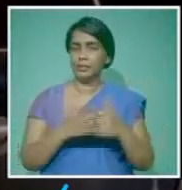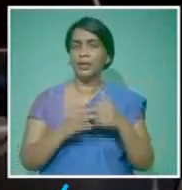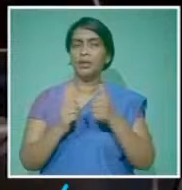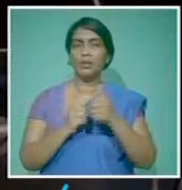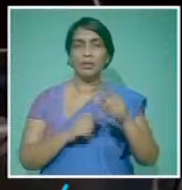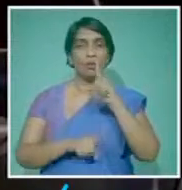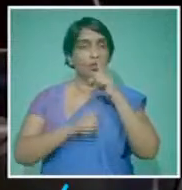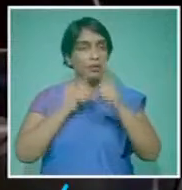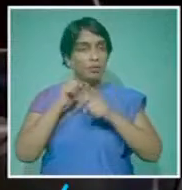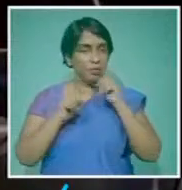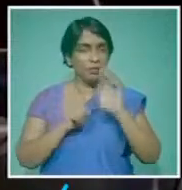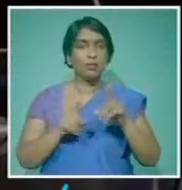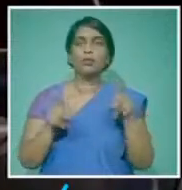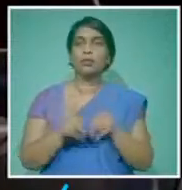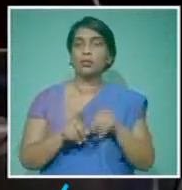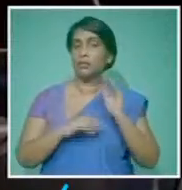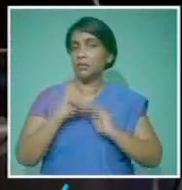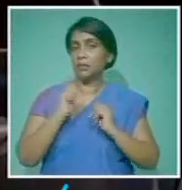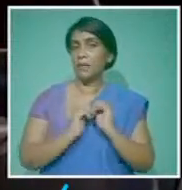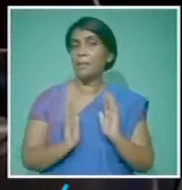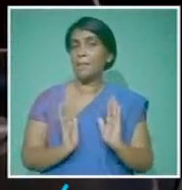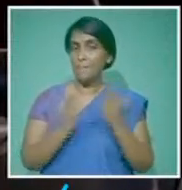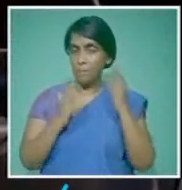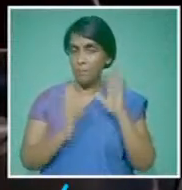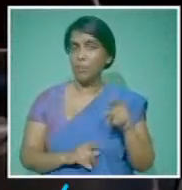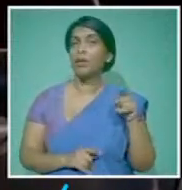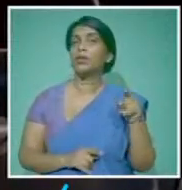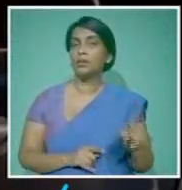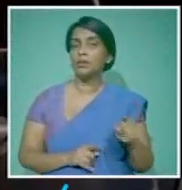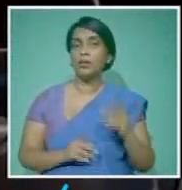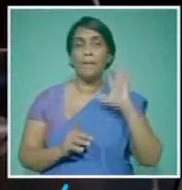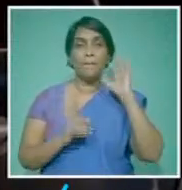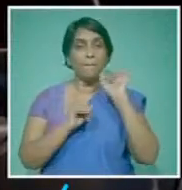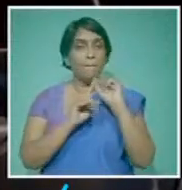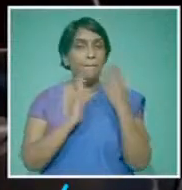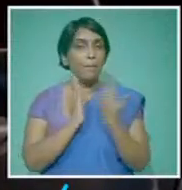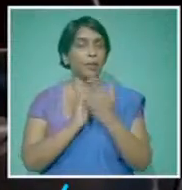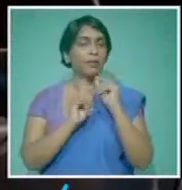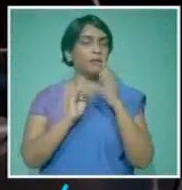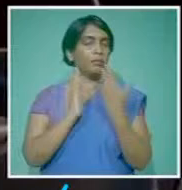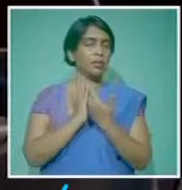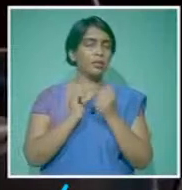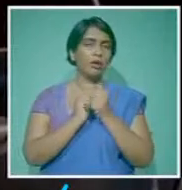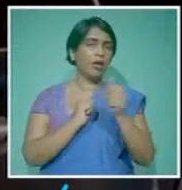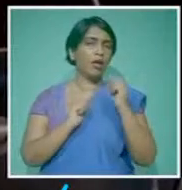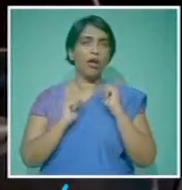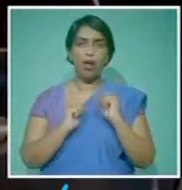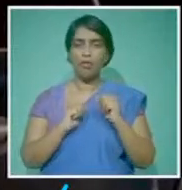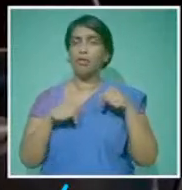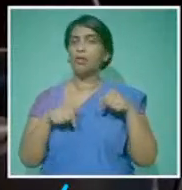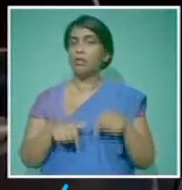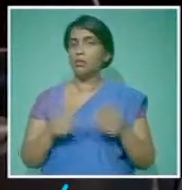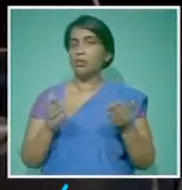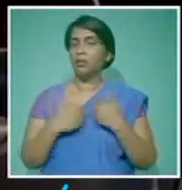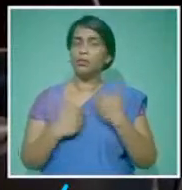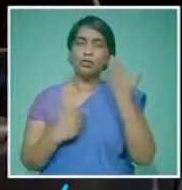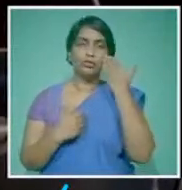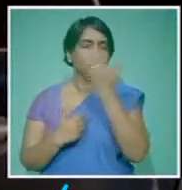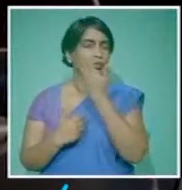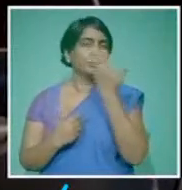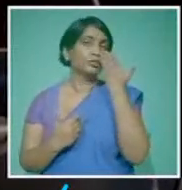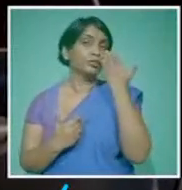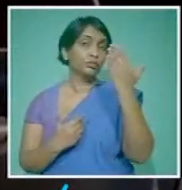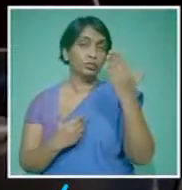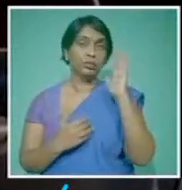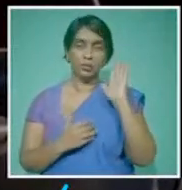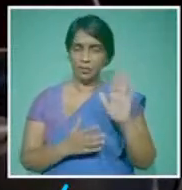कथा करपु सह क्रियात्मक करपु मे प्रतिपाति कोई विद्यट तो बलपाने की अनेक अद आपे एस इस हट